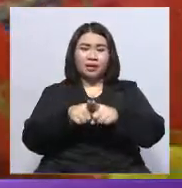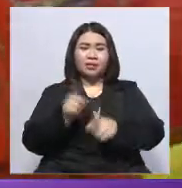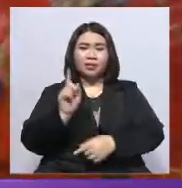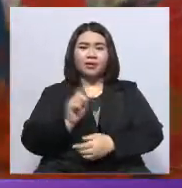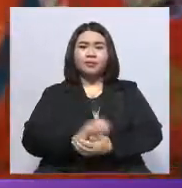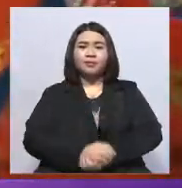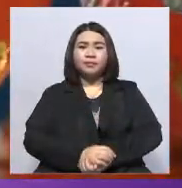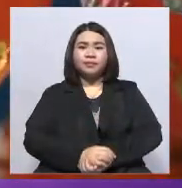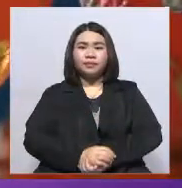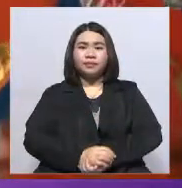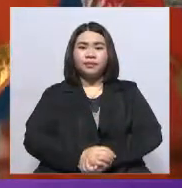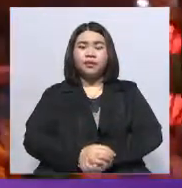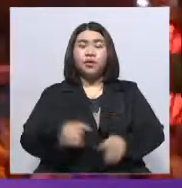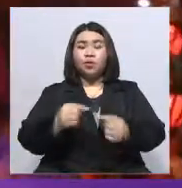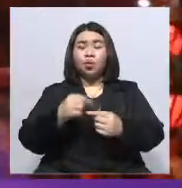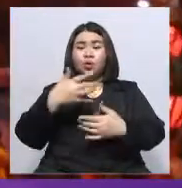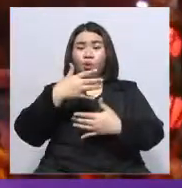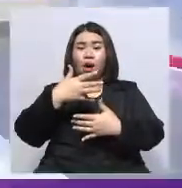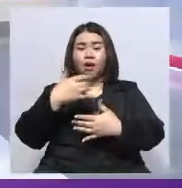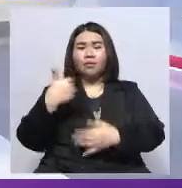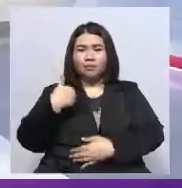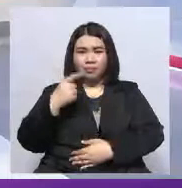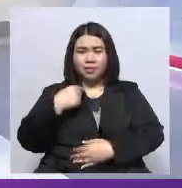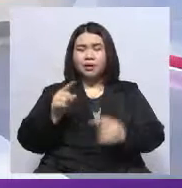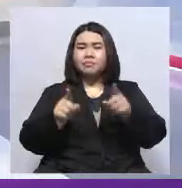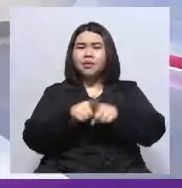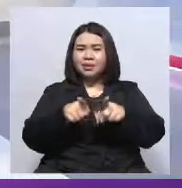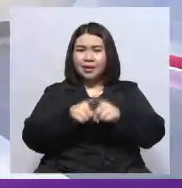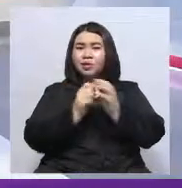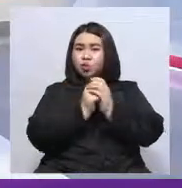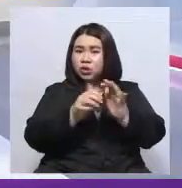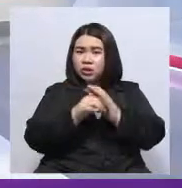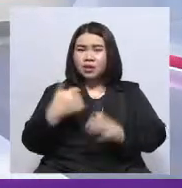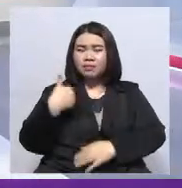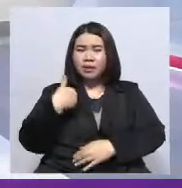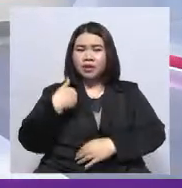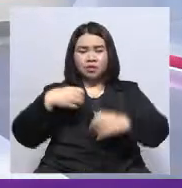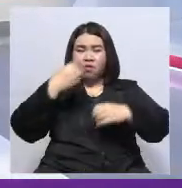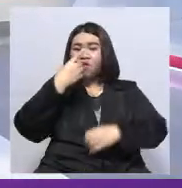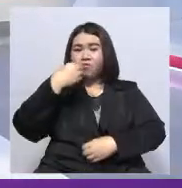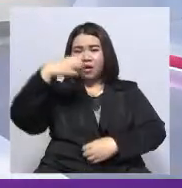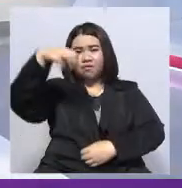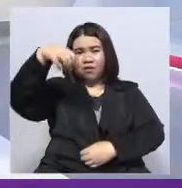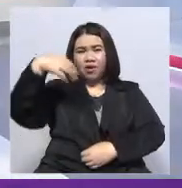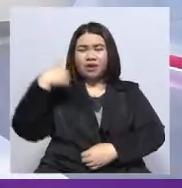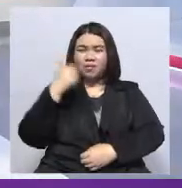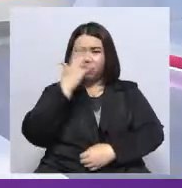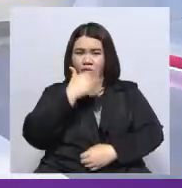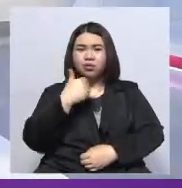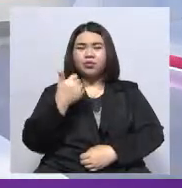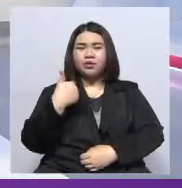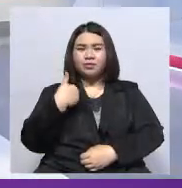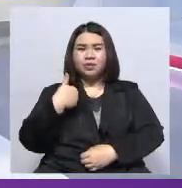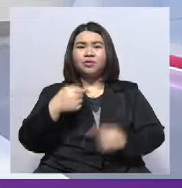ราเนี่ยในเยาวราชนะคะก็มีการจัดเทศกาลนี้เหมือนกันแล้วก็มีการประดับโคมไฟสวยงามแล้วเตรียมความพร้อมรับเ